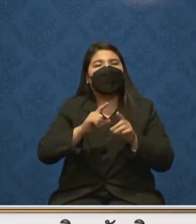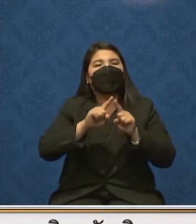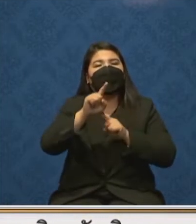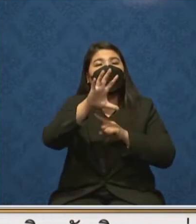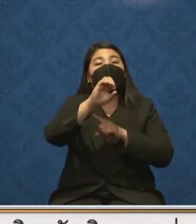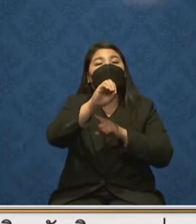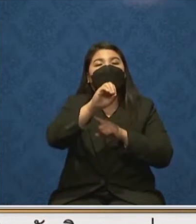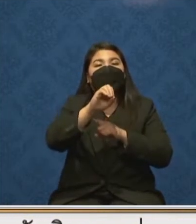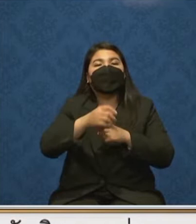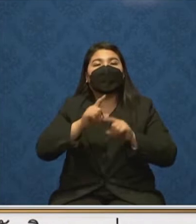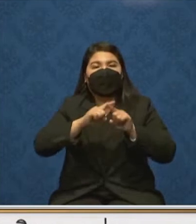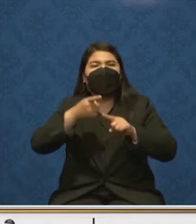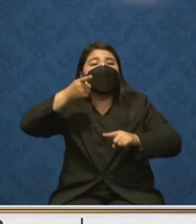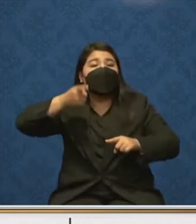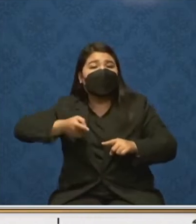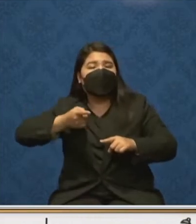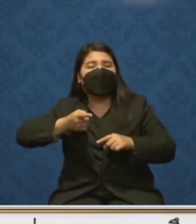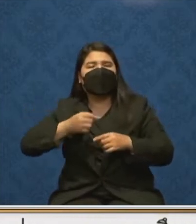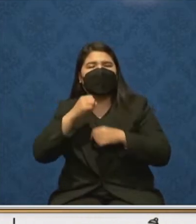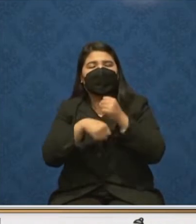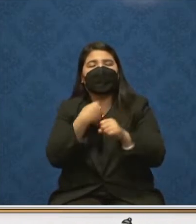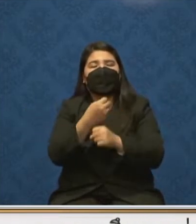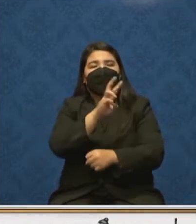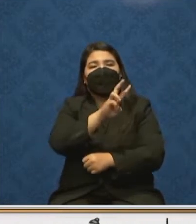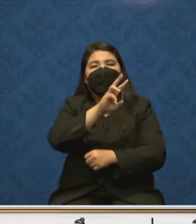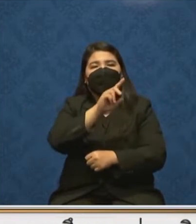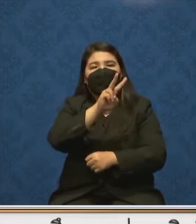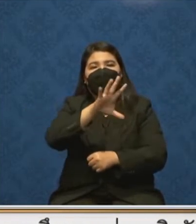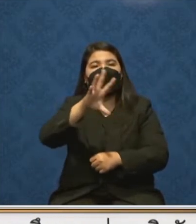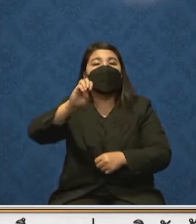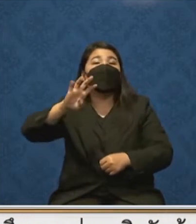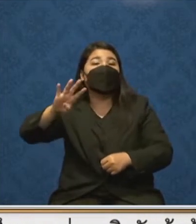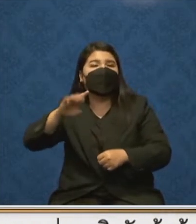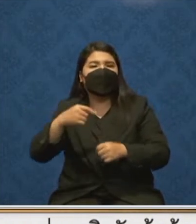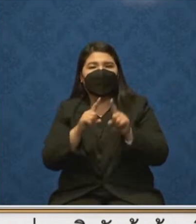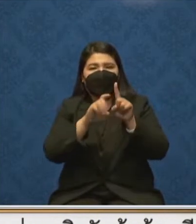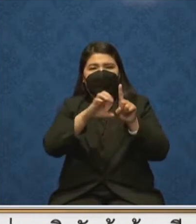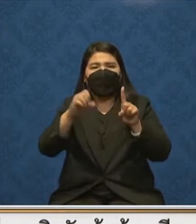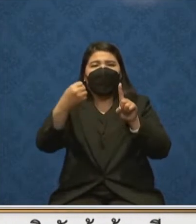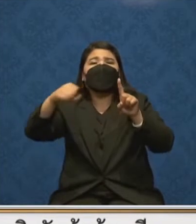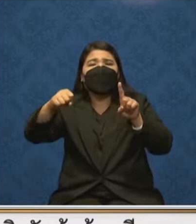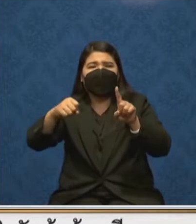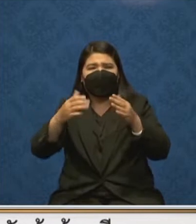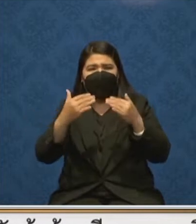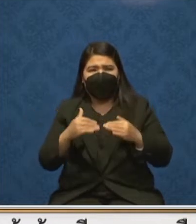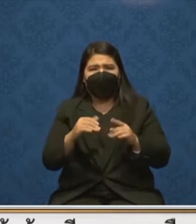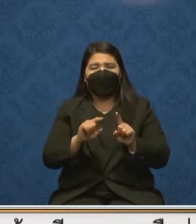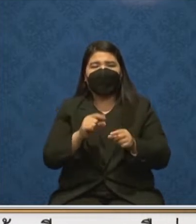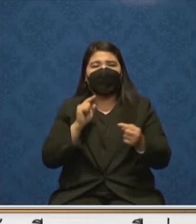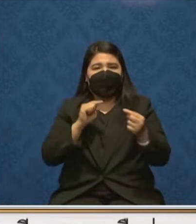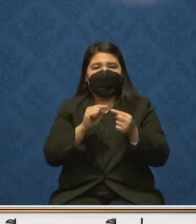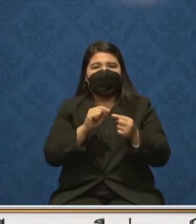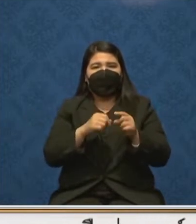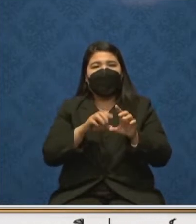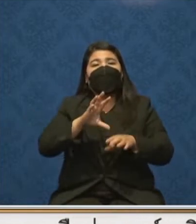องจรงอยู่อัดับทุกวนนี้นะ ปี 64 อยู่อัดับ 110แต่วปี 65 ก็ยังจะตั้งเป้าไว้ที่อัดับ